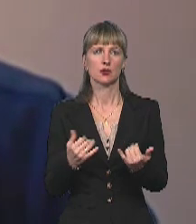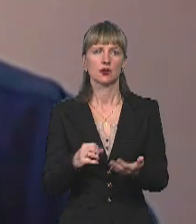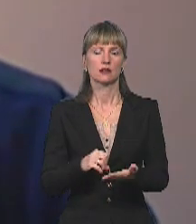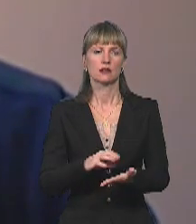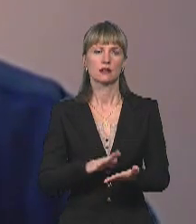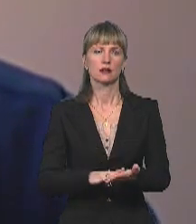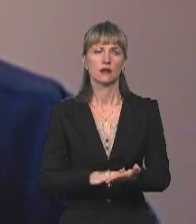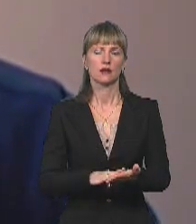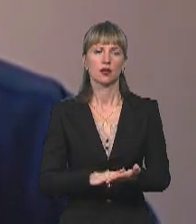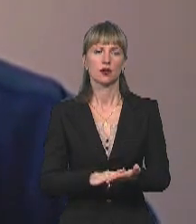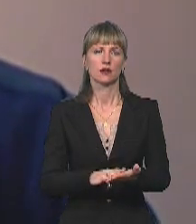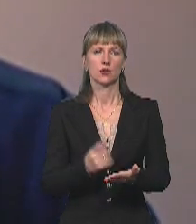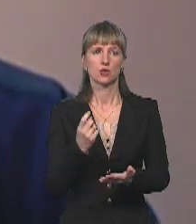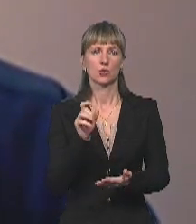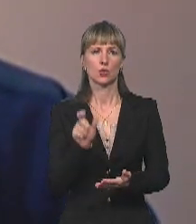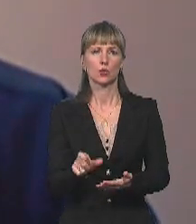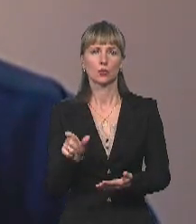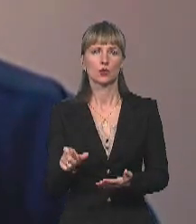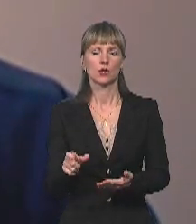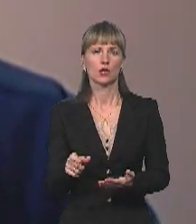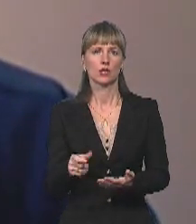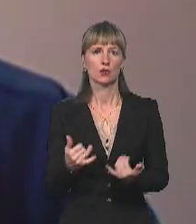сьомий день, як було раніше. От.